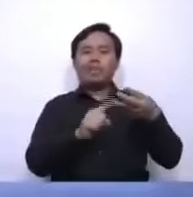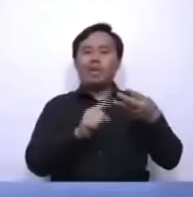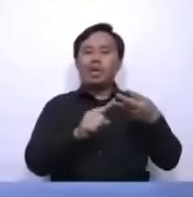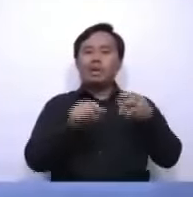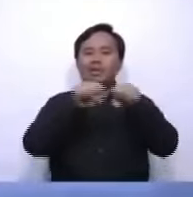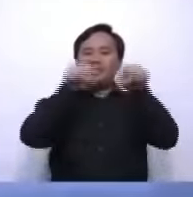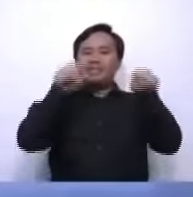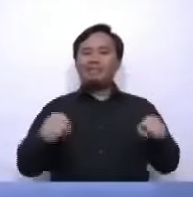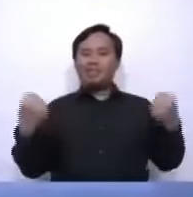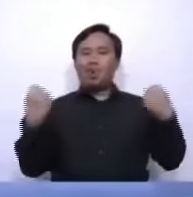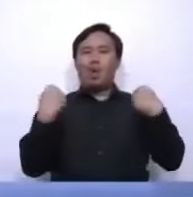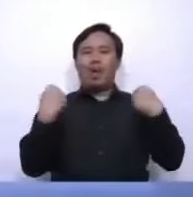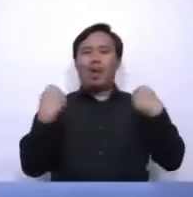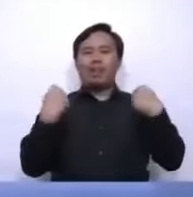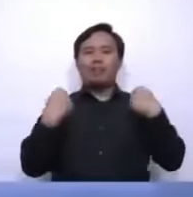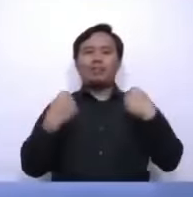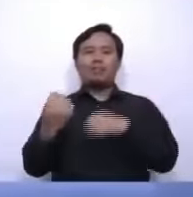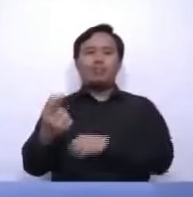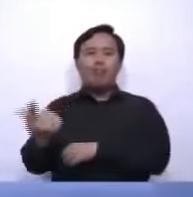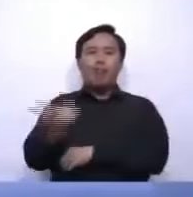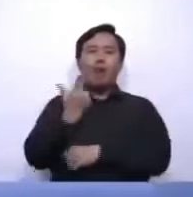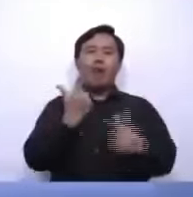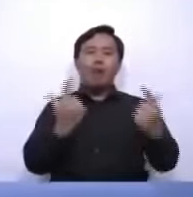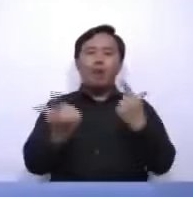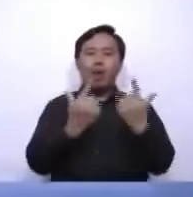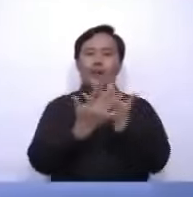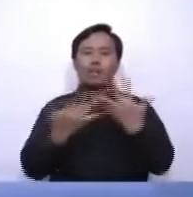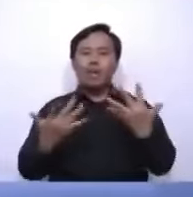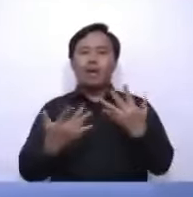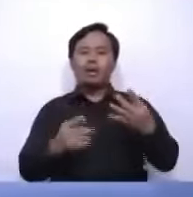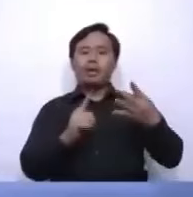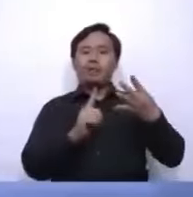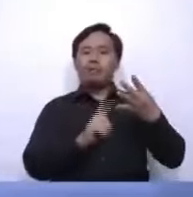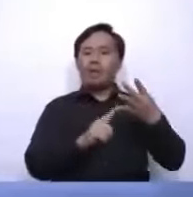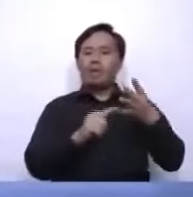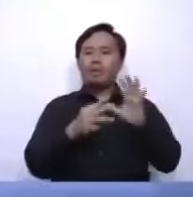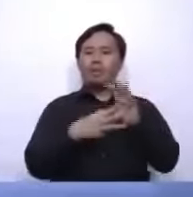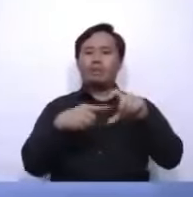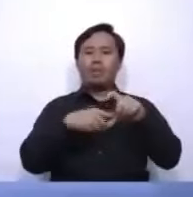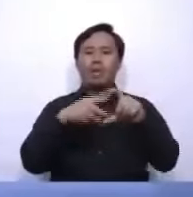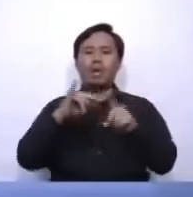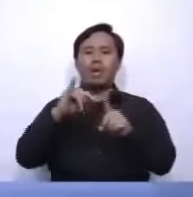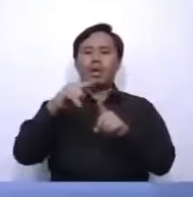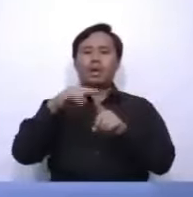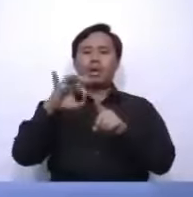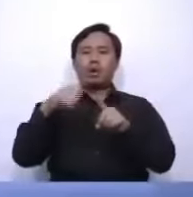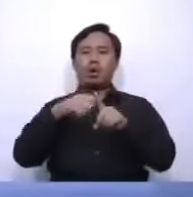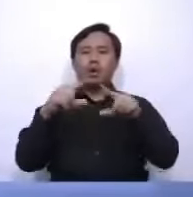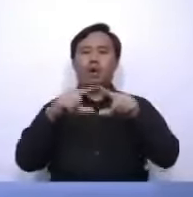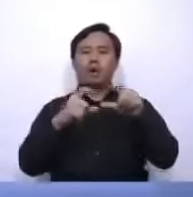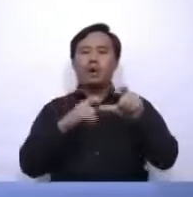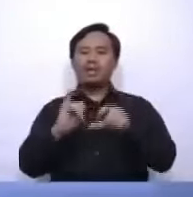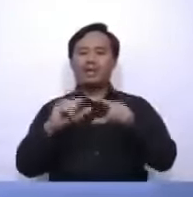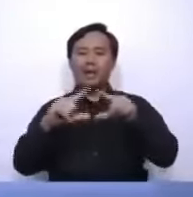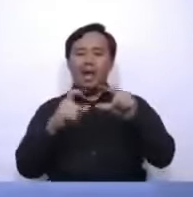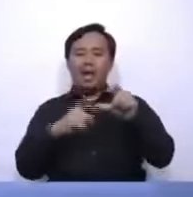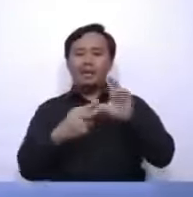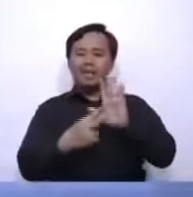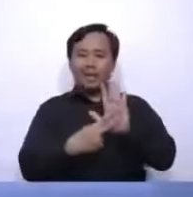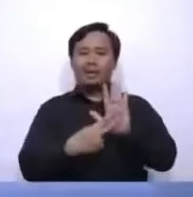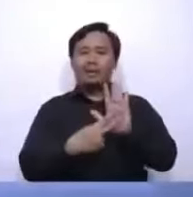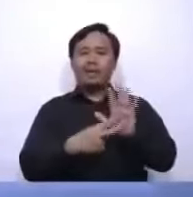sistem pengaduan publik, yang keempat meritokrasi untuk ASN, yang kelima pelatihan